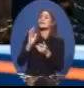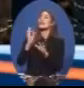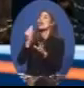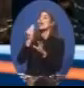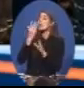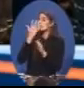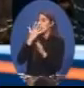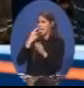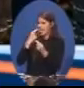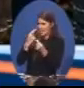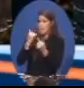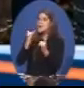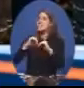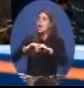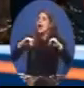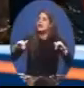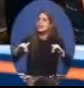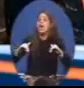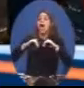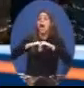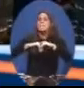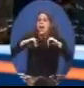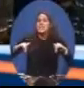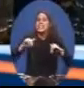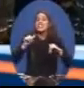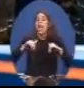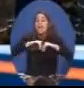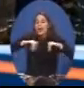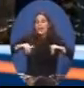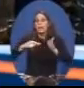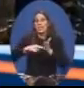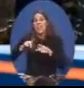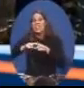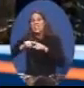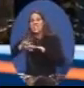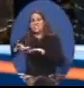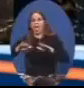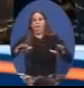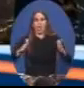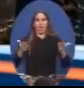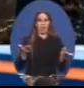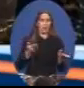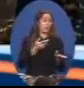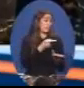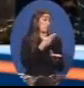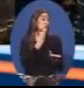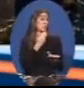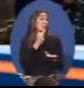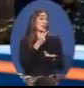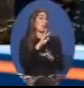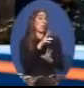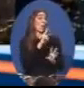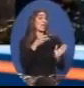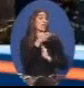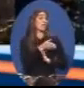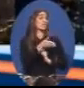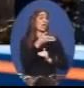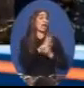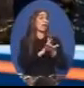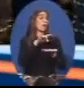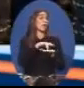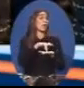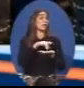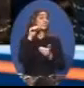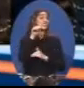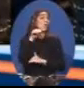אפרטהייד? גם היו רמזים לאפליות כאלה ואחרות של יהודים, עם רמזים לנאציזם כזה ואחרות.